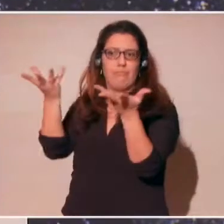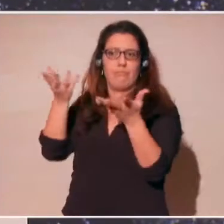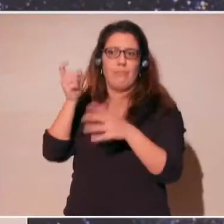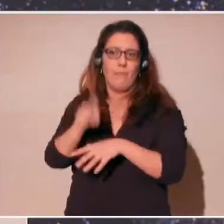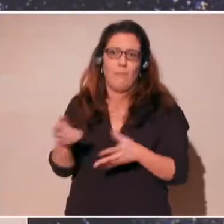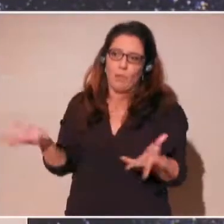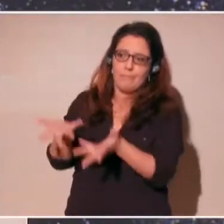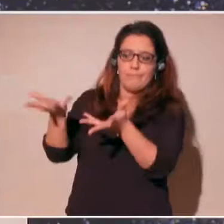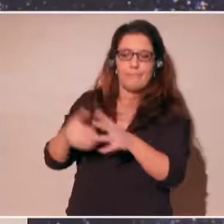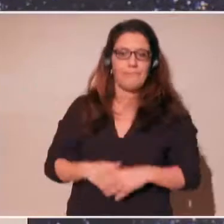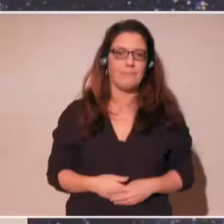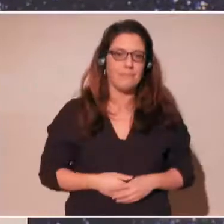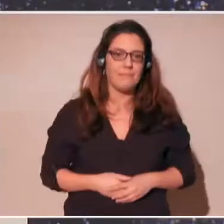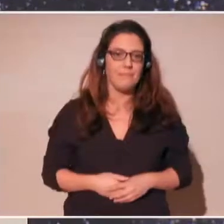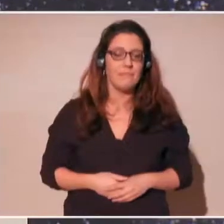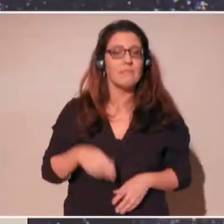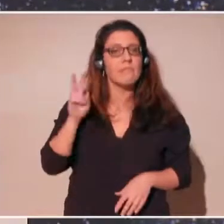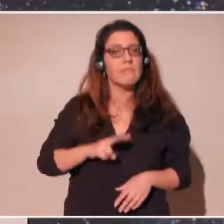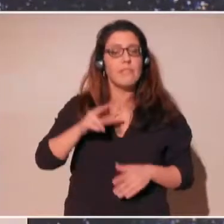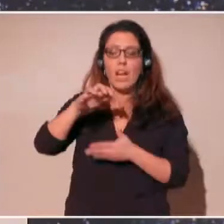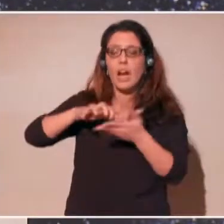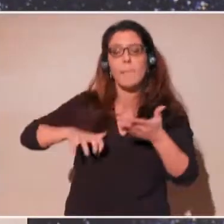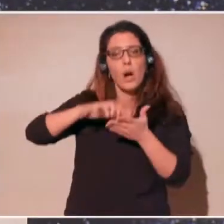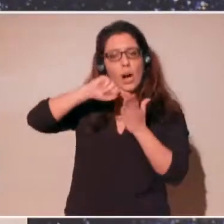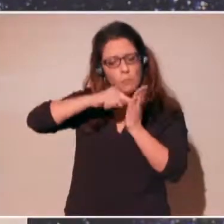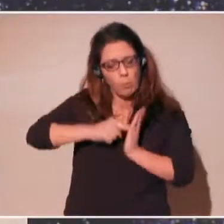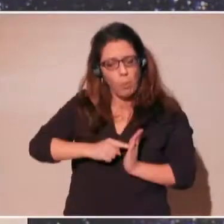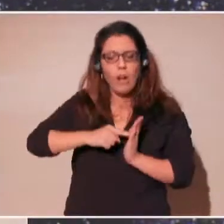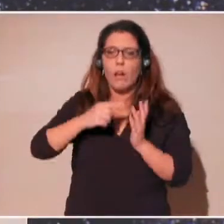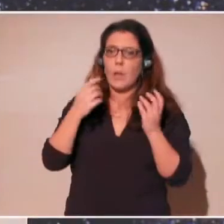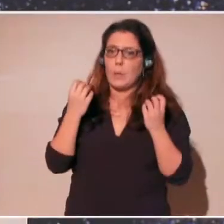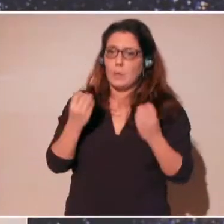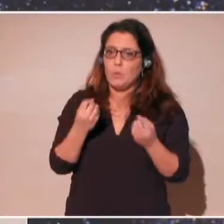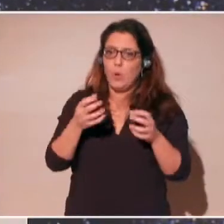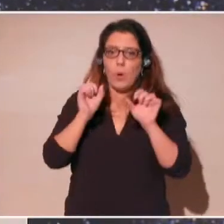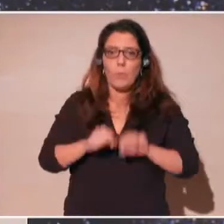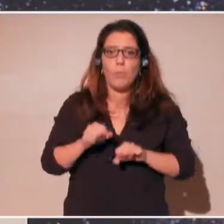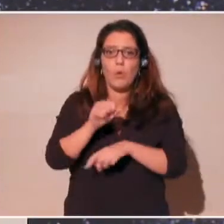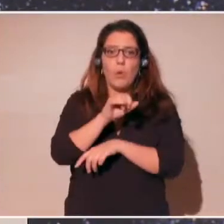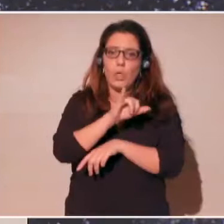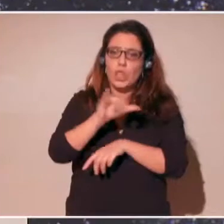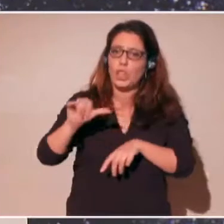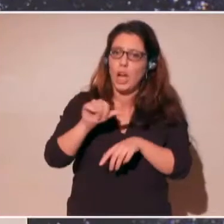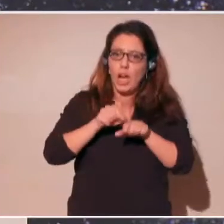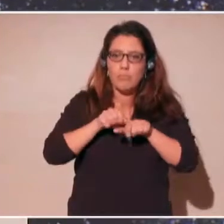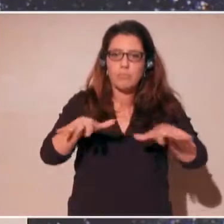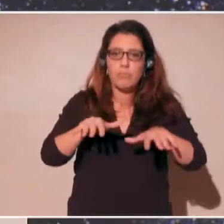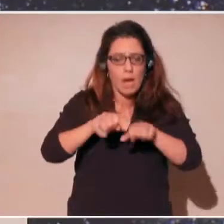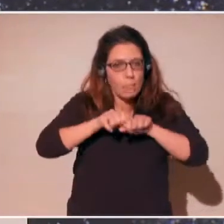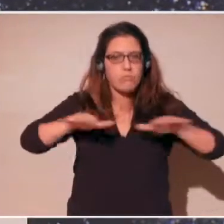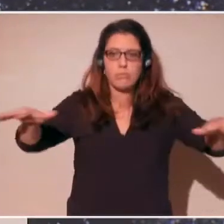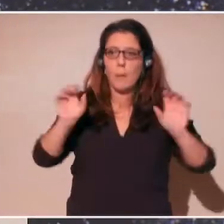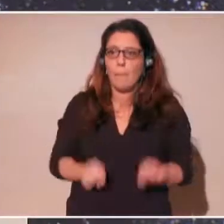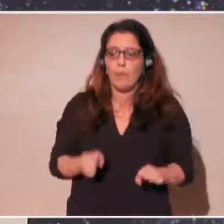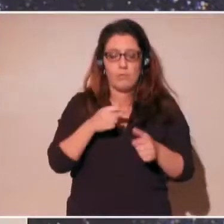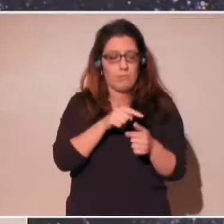De nombreux points, souvent soulevés dans ce rapport, sont généralisables au-delà de l'intelligence artificielle. Embaucher plus de jeunes